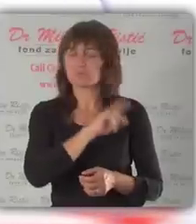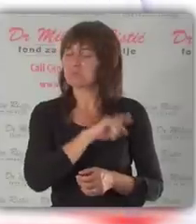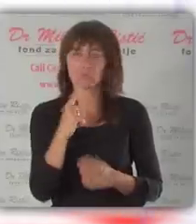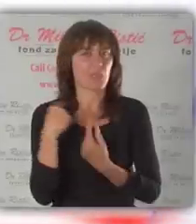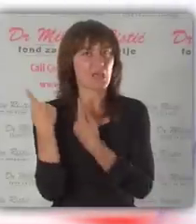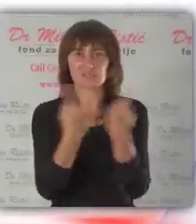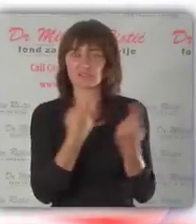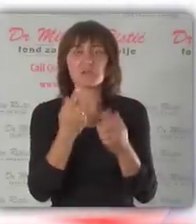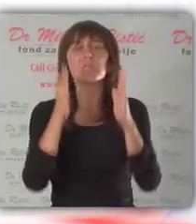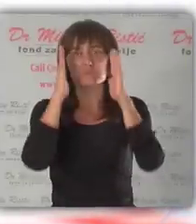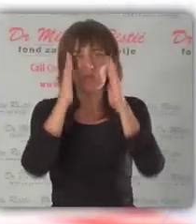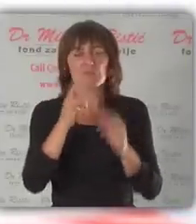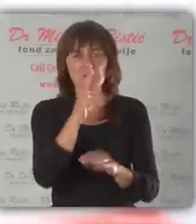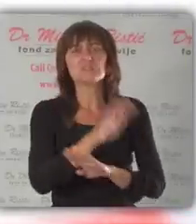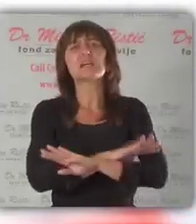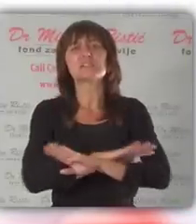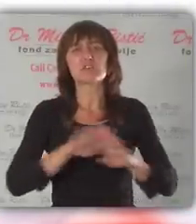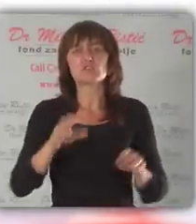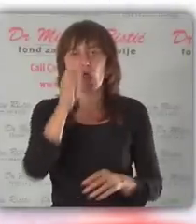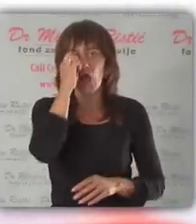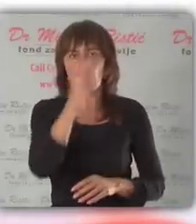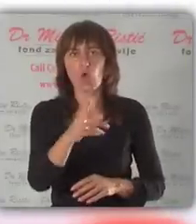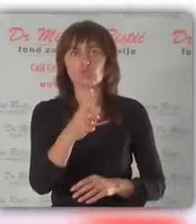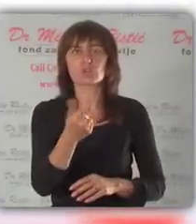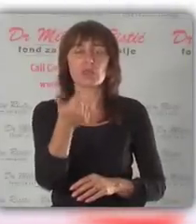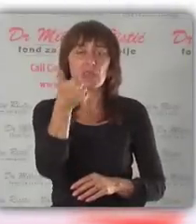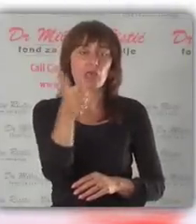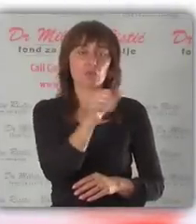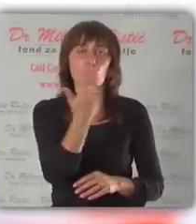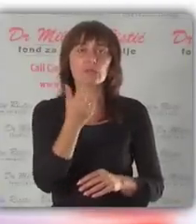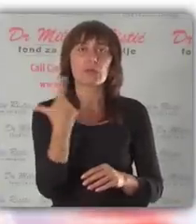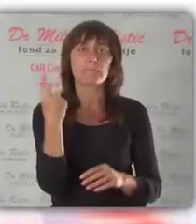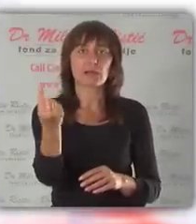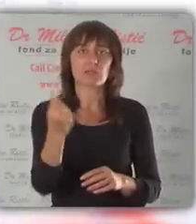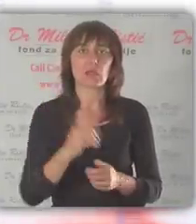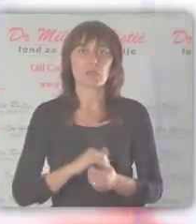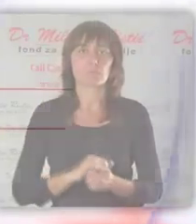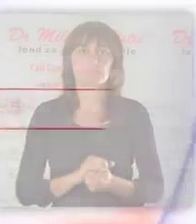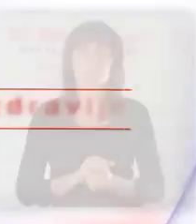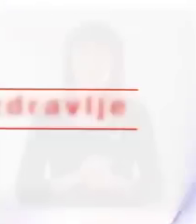je neizvesna i najverovatnije će se završiti loše po jednog od partnera.